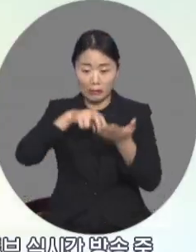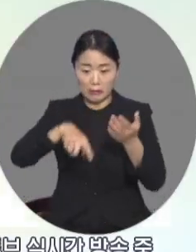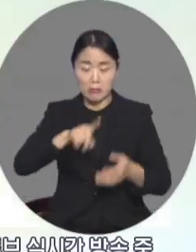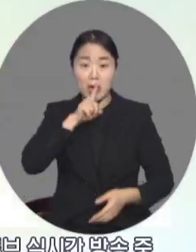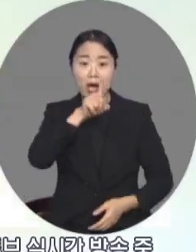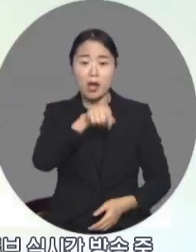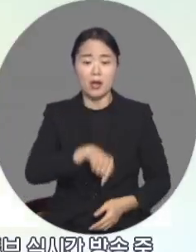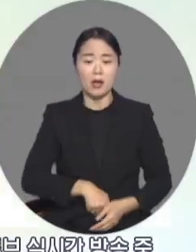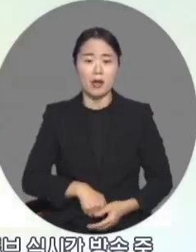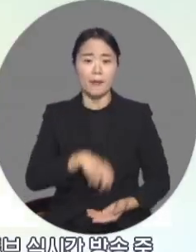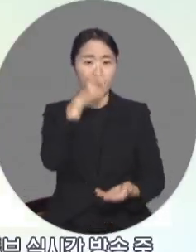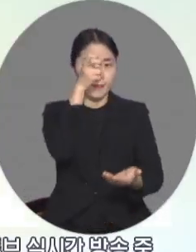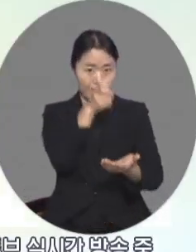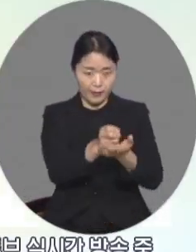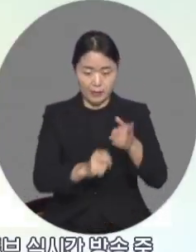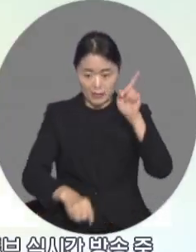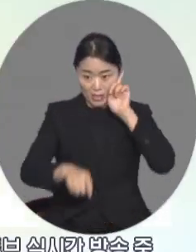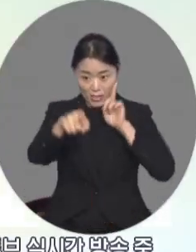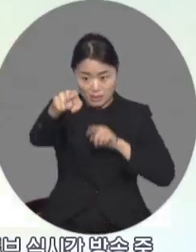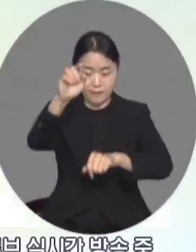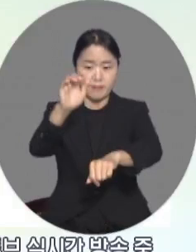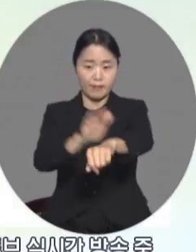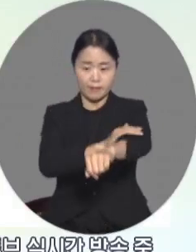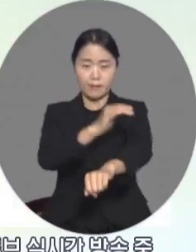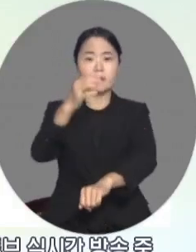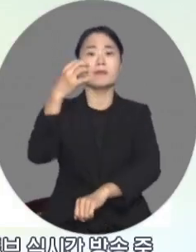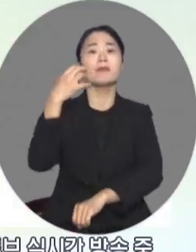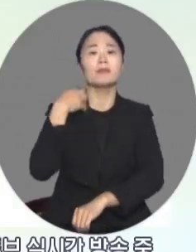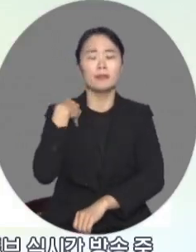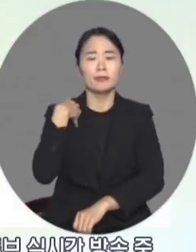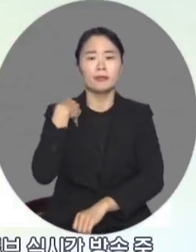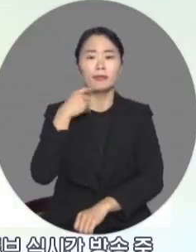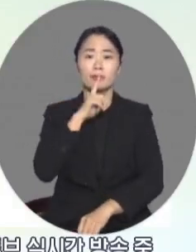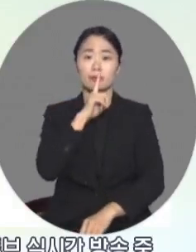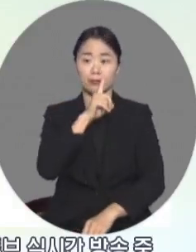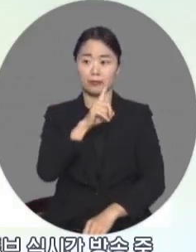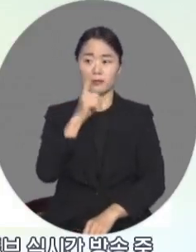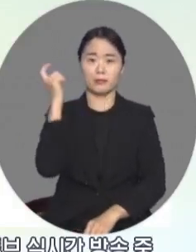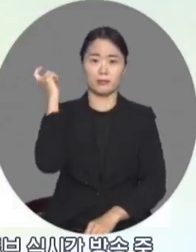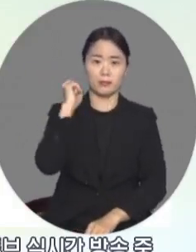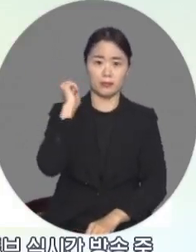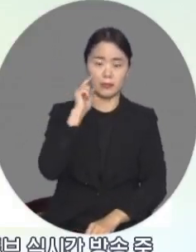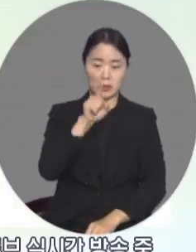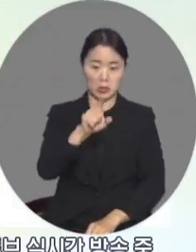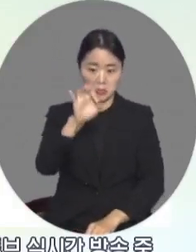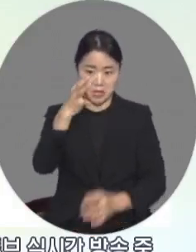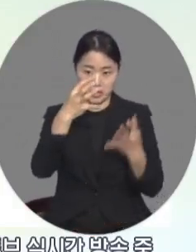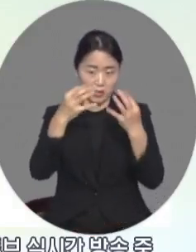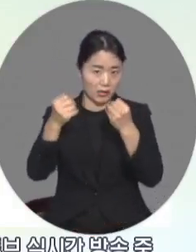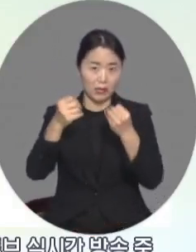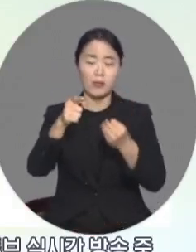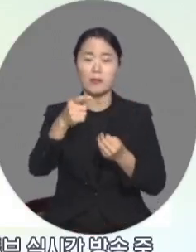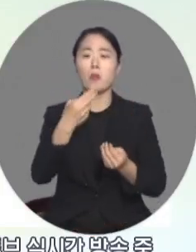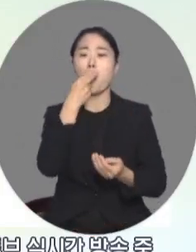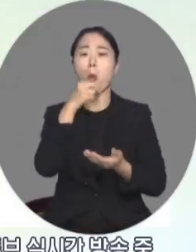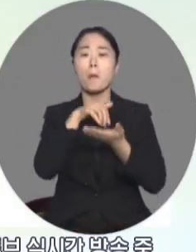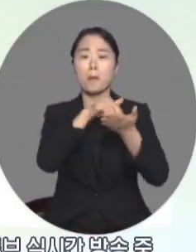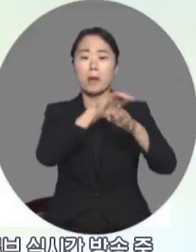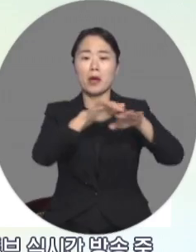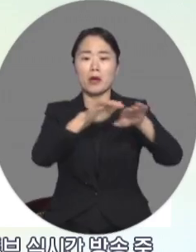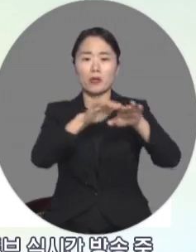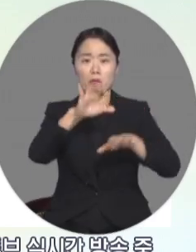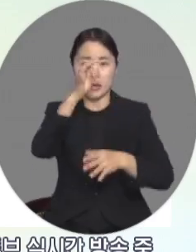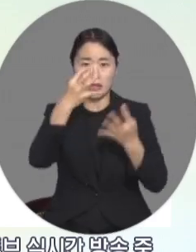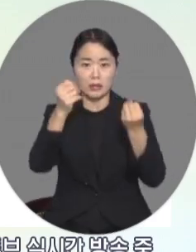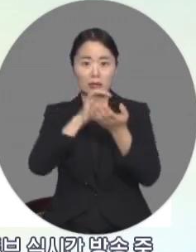말이 법적으로 100% 당신이 과실입니다라고 이야기를 하더라고요. 돈 많이 들 겁니다. 보험 처리하면 돈 많이 듭니다.